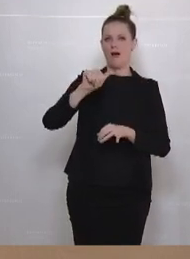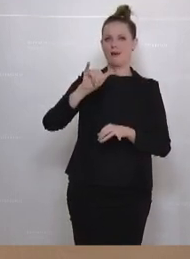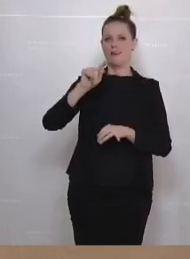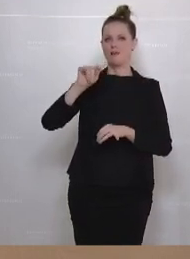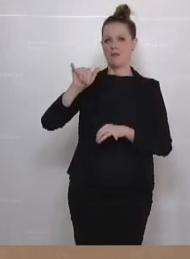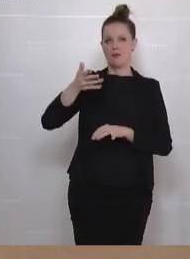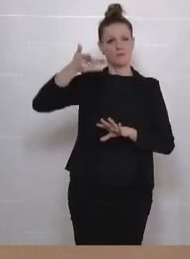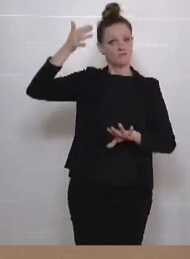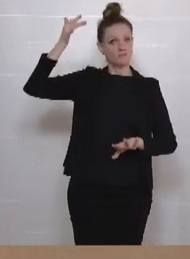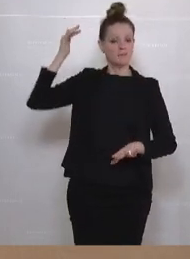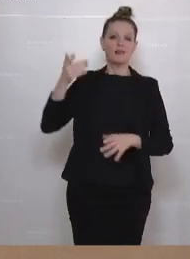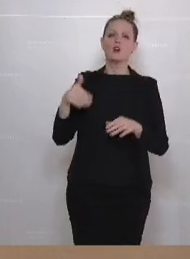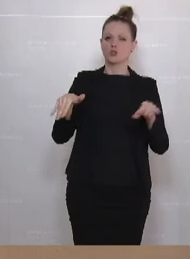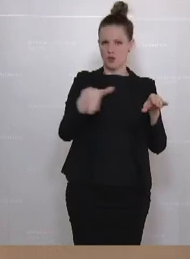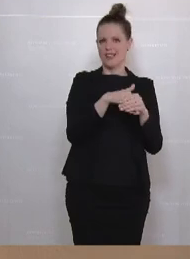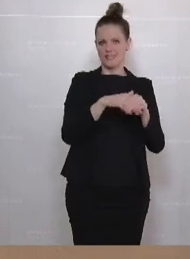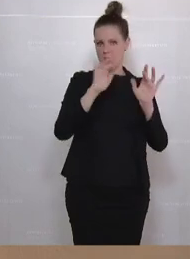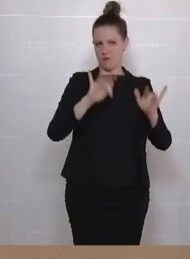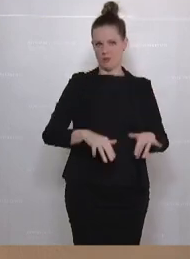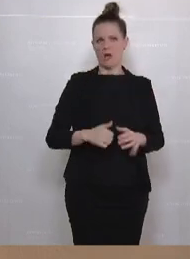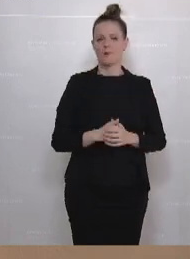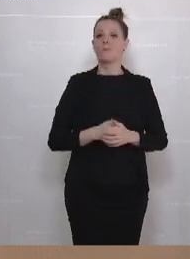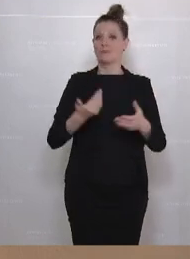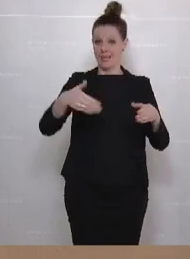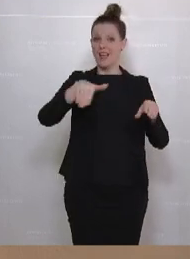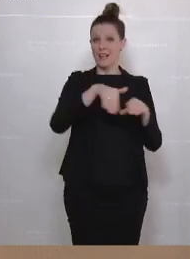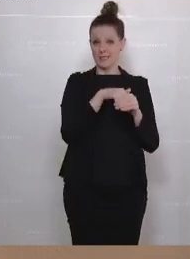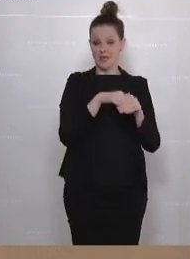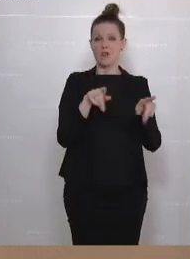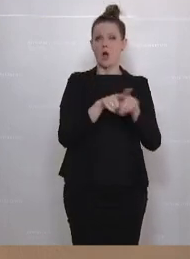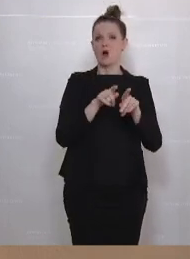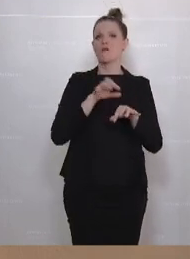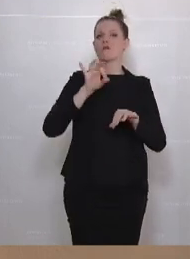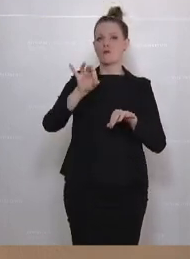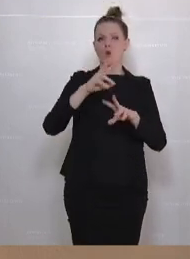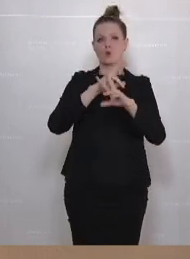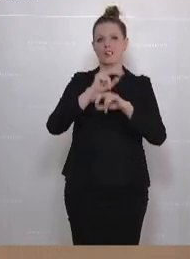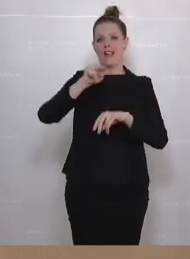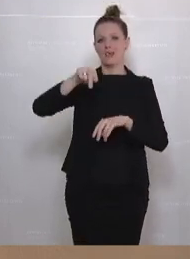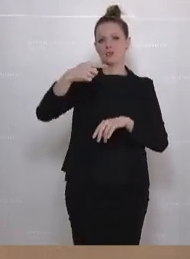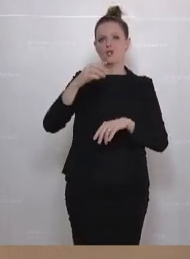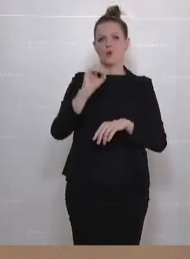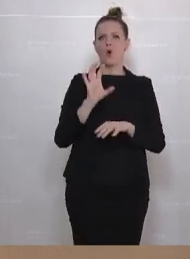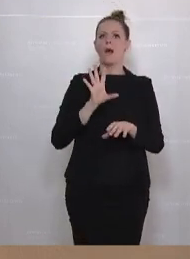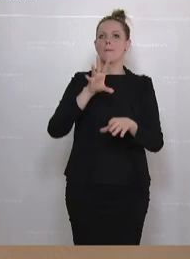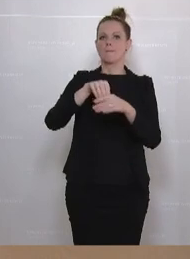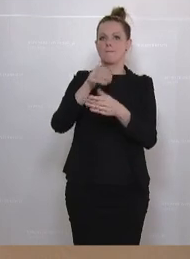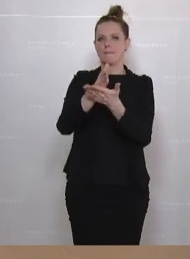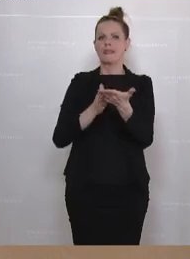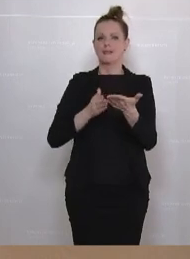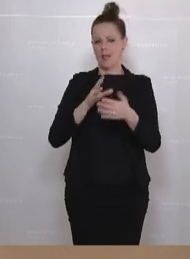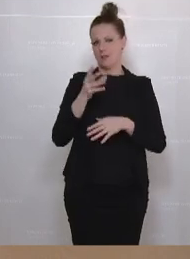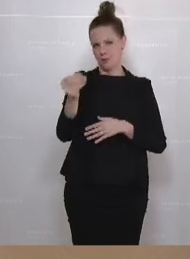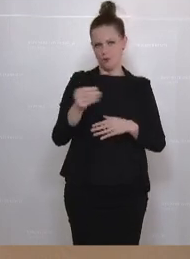Jahren. Also da haben wir eine Reserve und natürlich aus dieser Reserve werden auch die österreichischen NGOs dann mitbeteiligt werden. Es geht mir